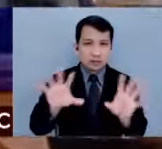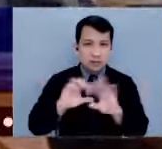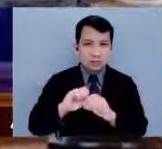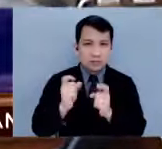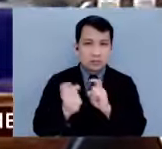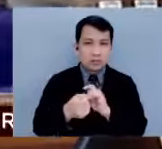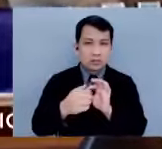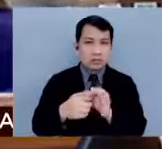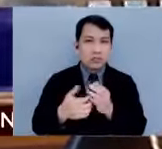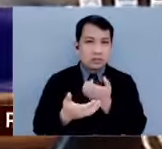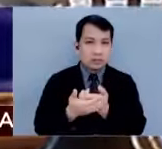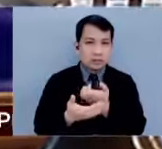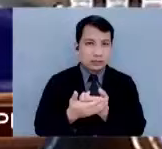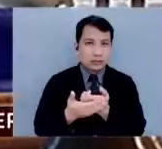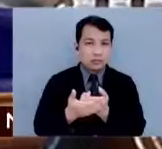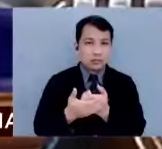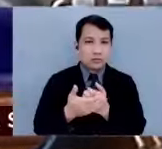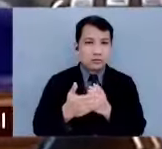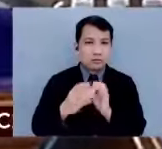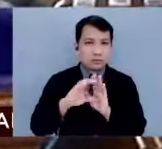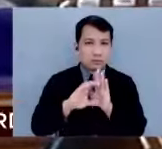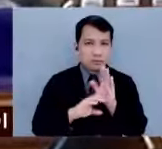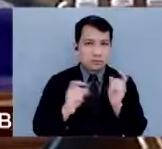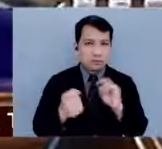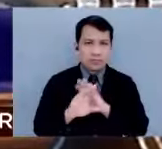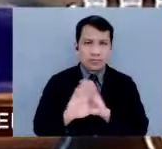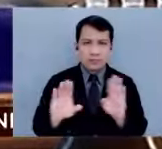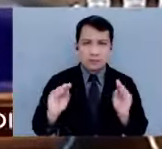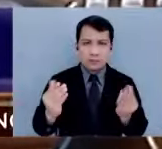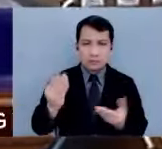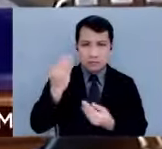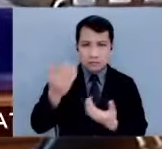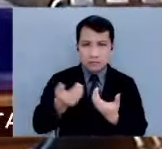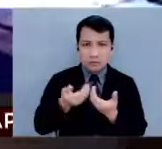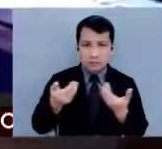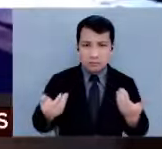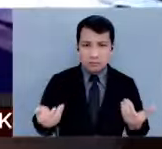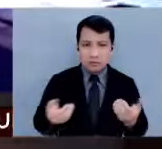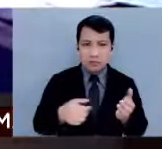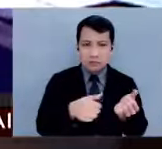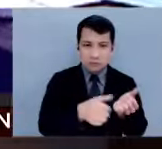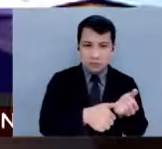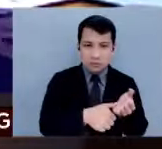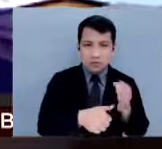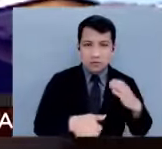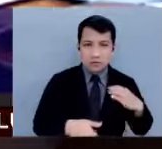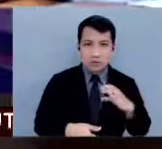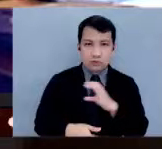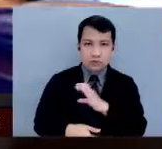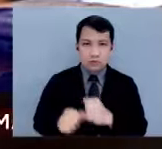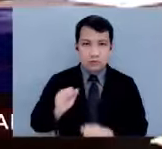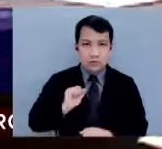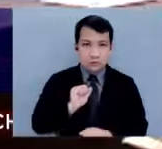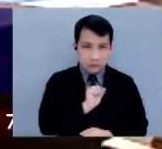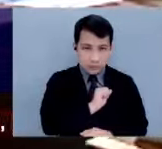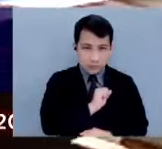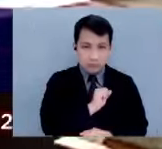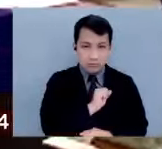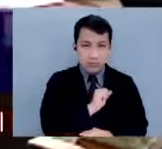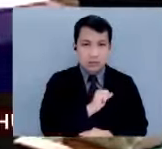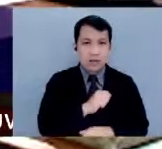economic provisions. Wala naman daw problema kung hiwalay na magbotohan ang Kamara at Senado kaugnay ng economic